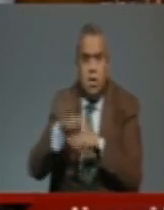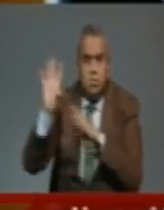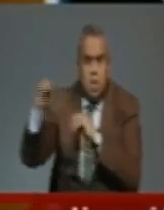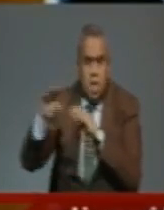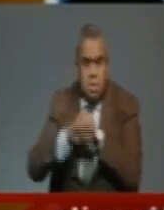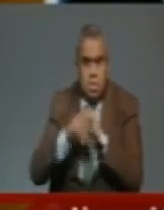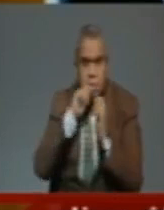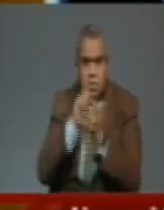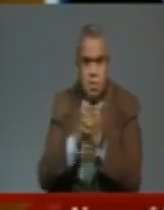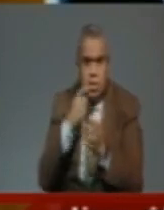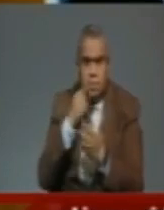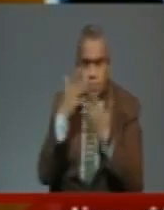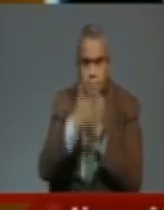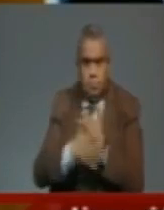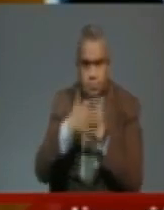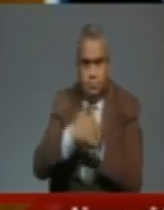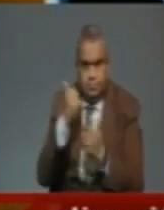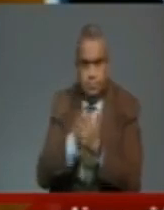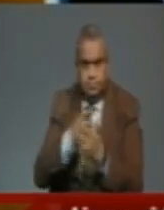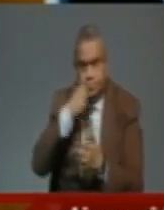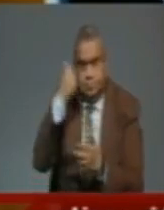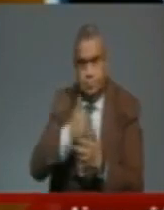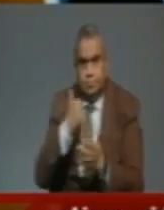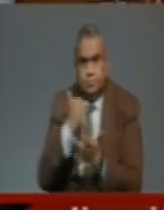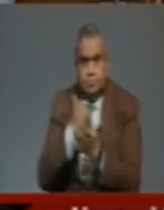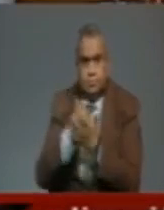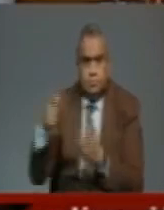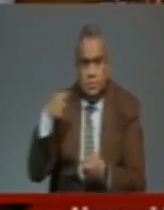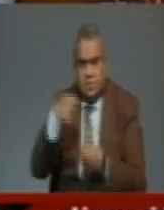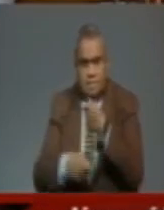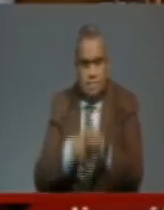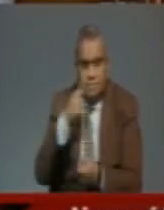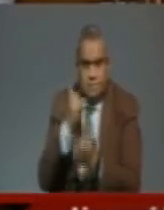خاص تعاقدنا معاه بيدير هذه المنطقه.